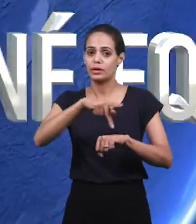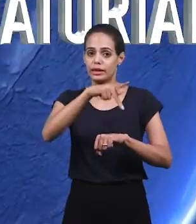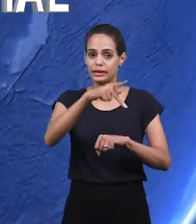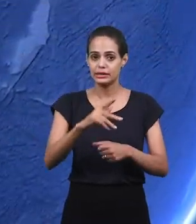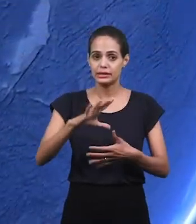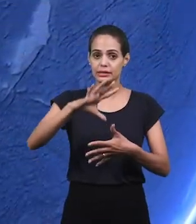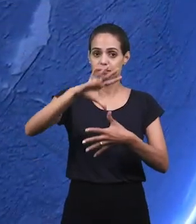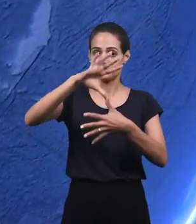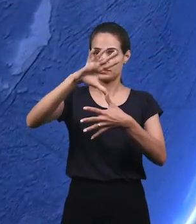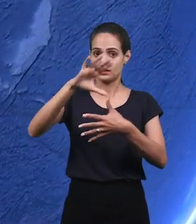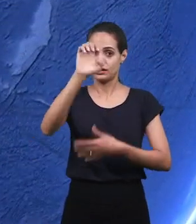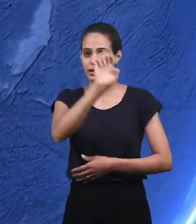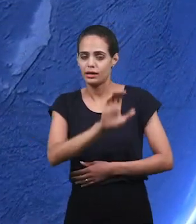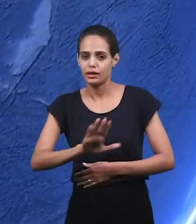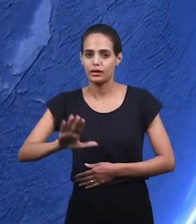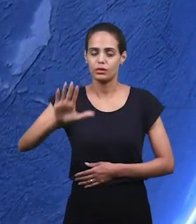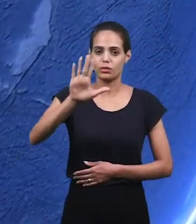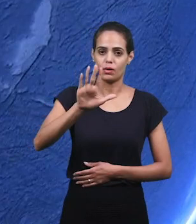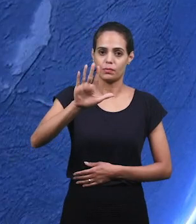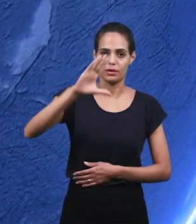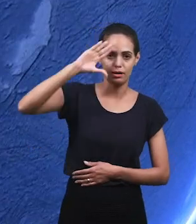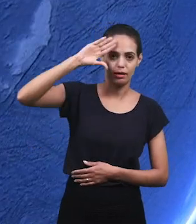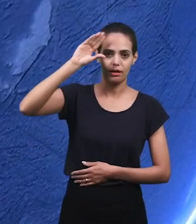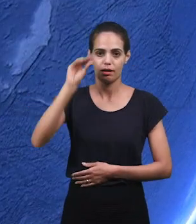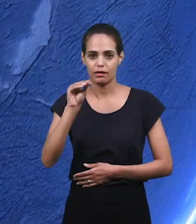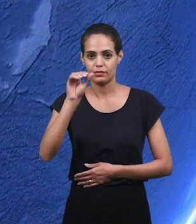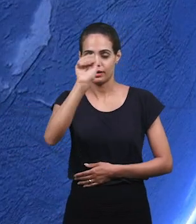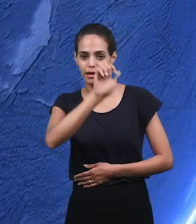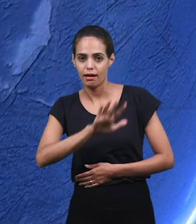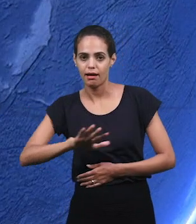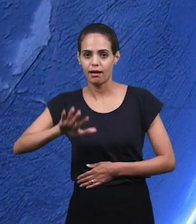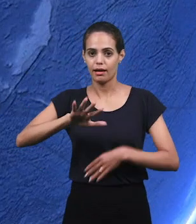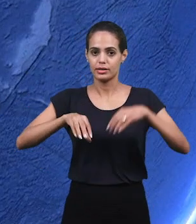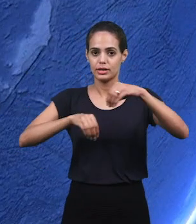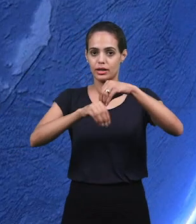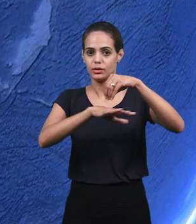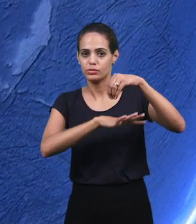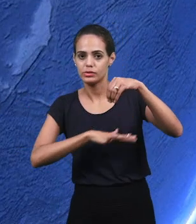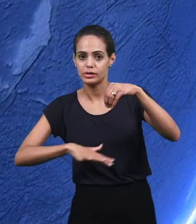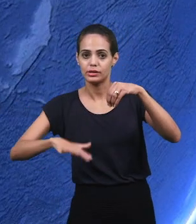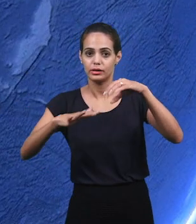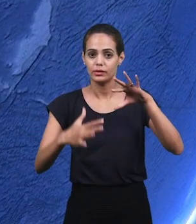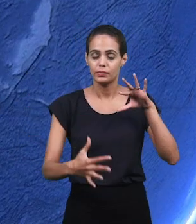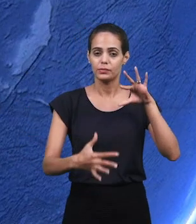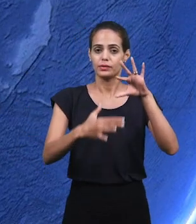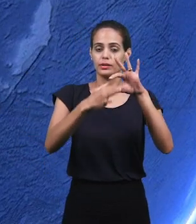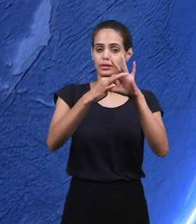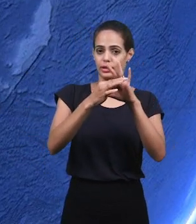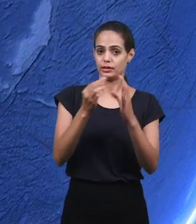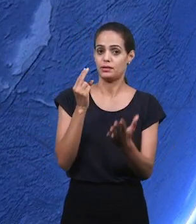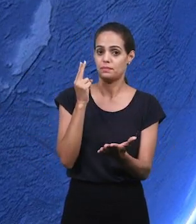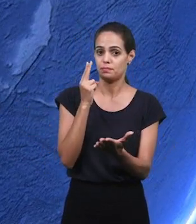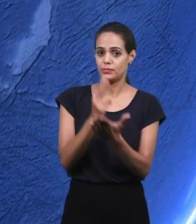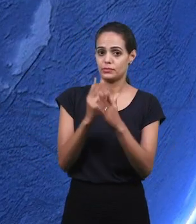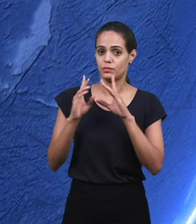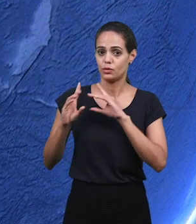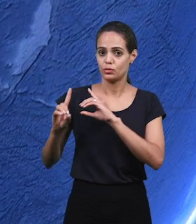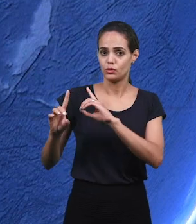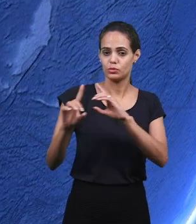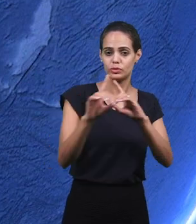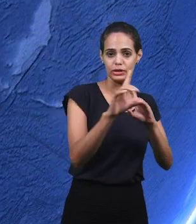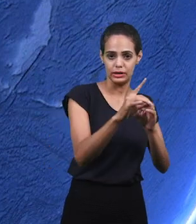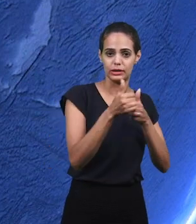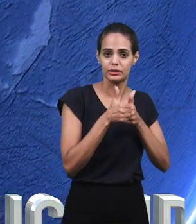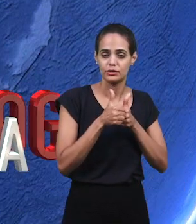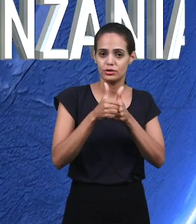trois Amériques, Europe, Afrique, Asie et Océanie, connectées par la même doctrine, par la